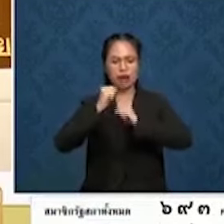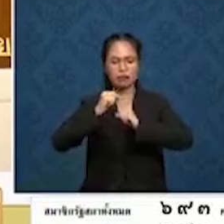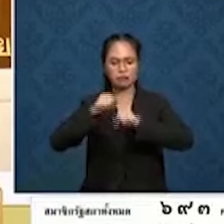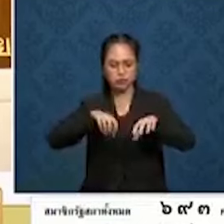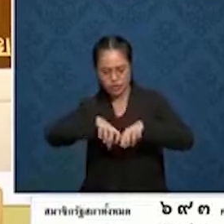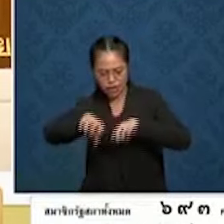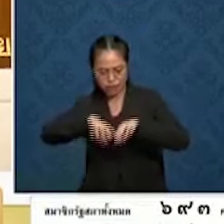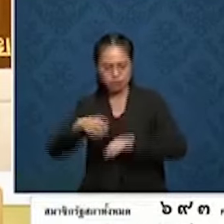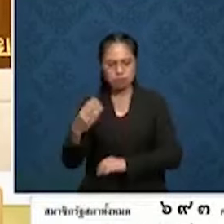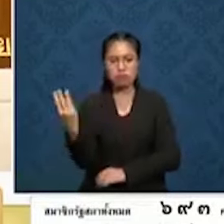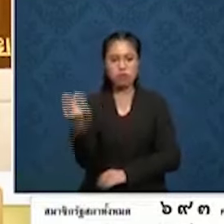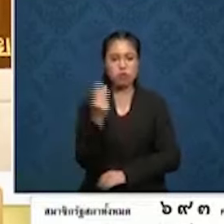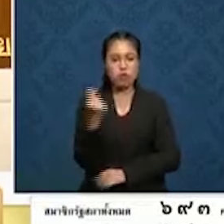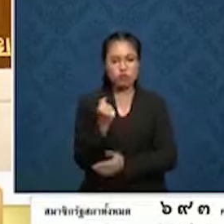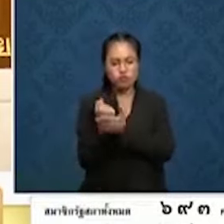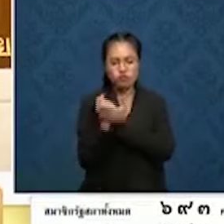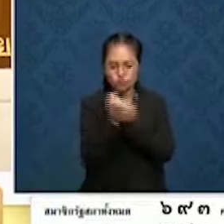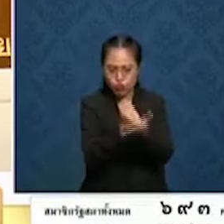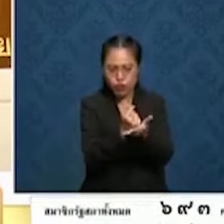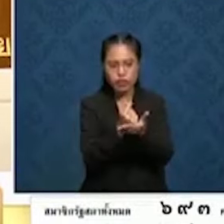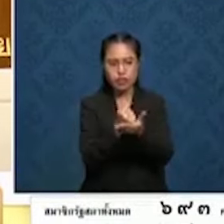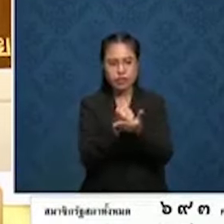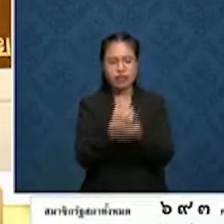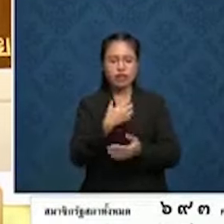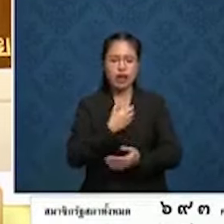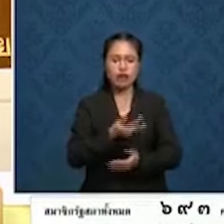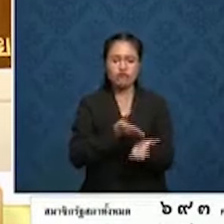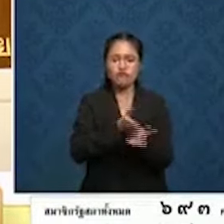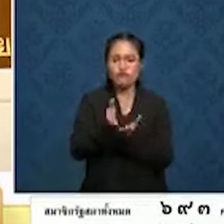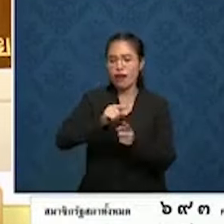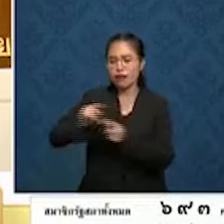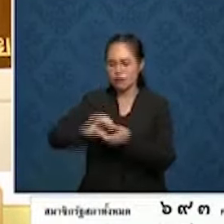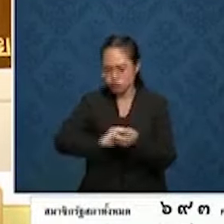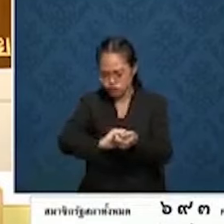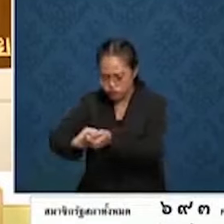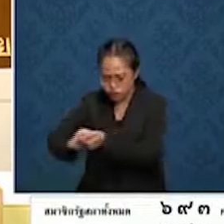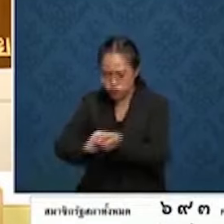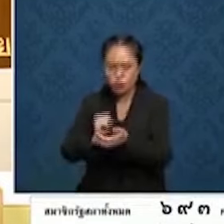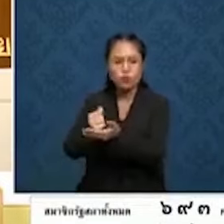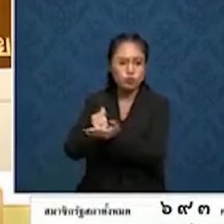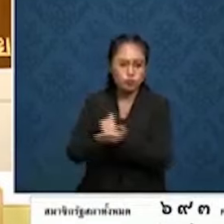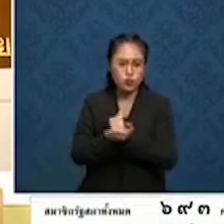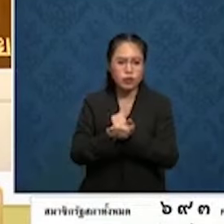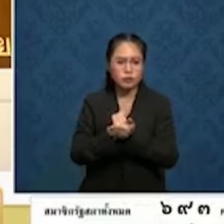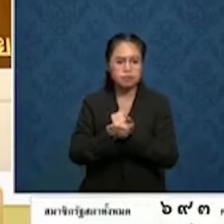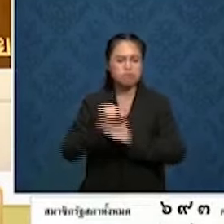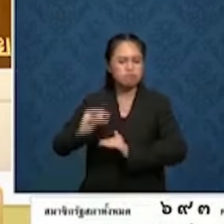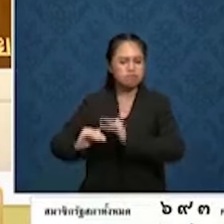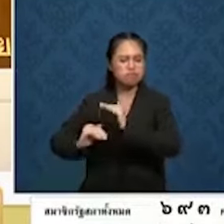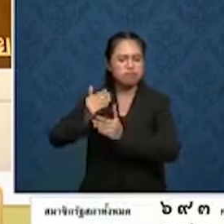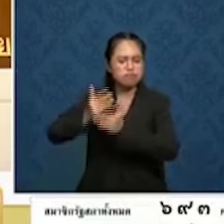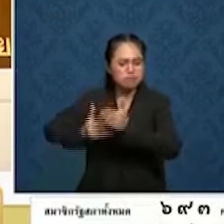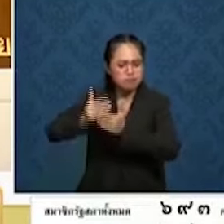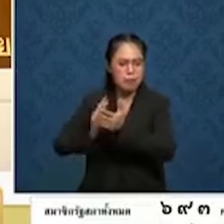ครับ เป็นจุฬารุ่นเดียวกัน อ๋อเป็นเด็กจุฬารุ่นเดียวกันเหรอฮะ ใช่ครับแล้วเป็นคู่ชิงที่เหมาะสมด้วย2คน